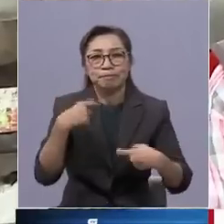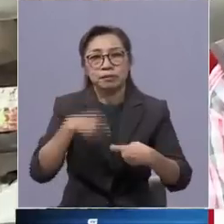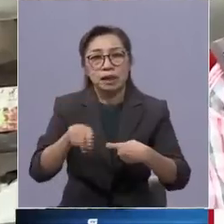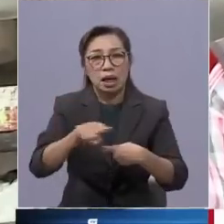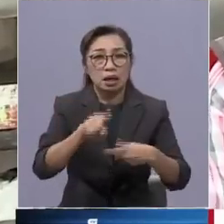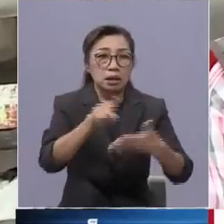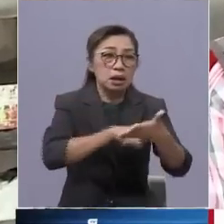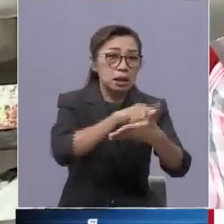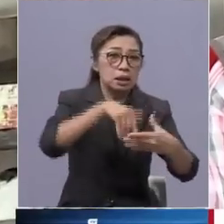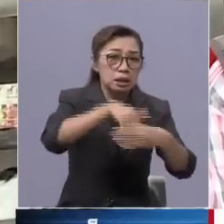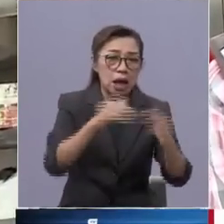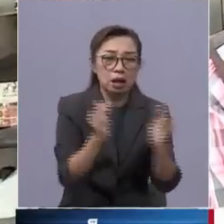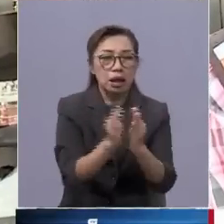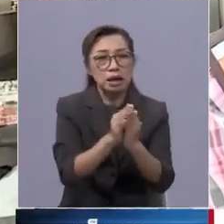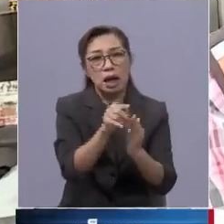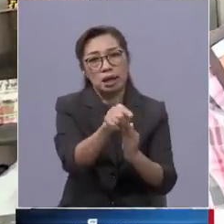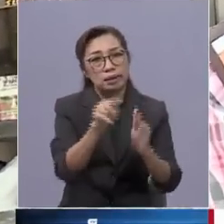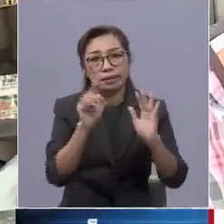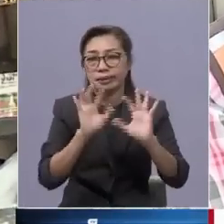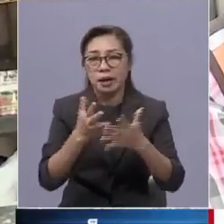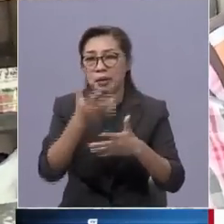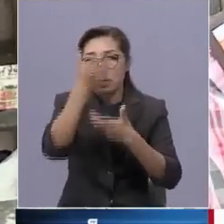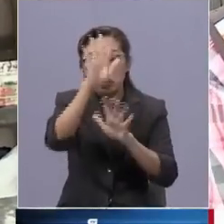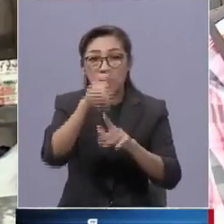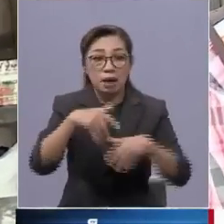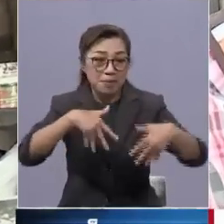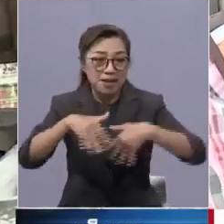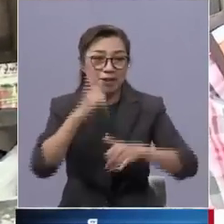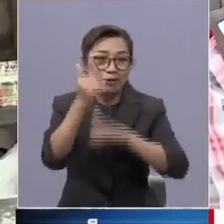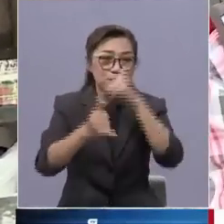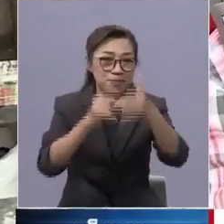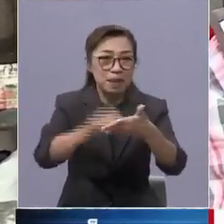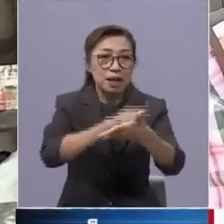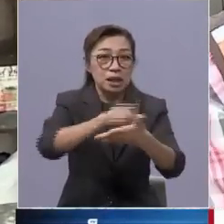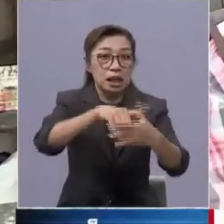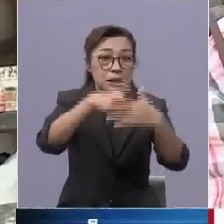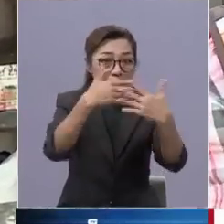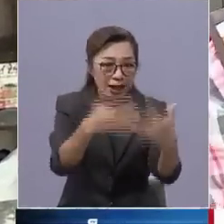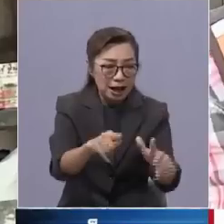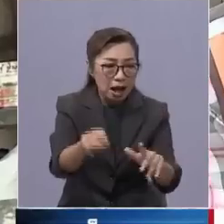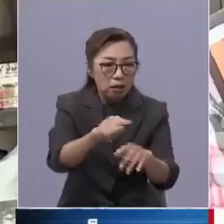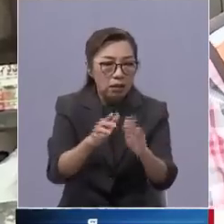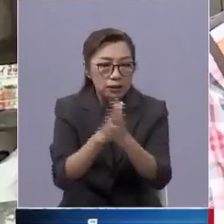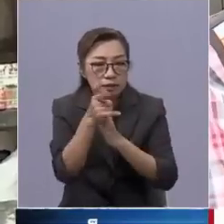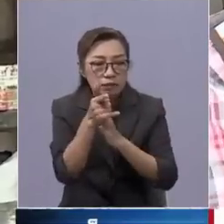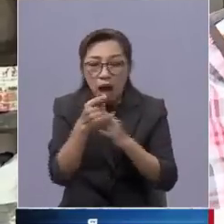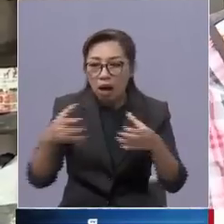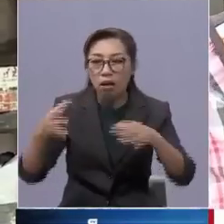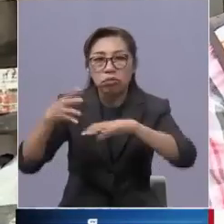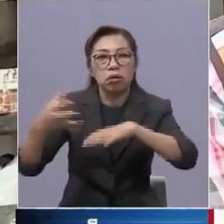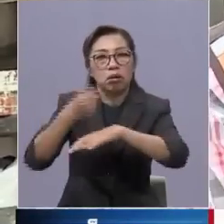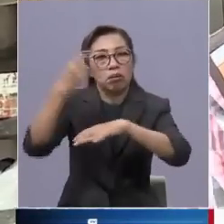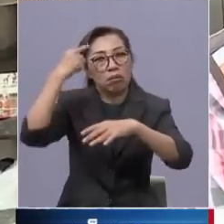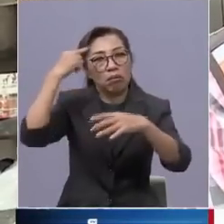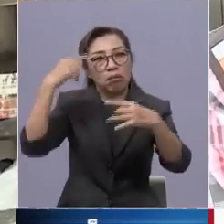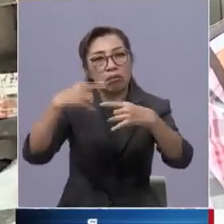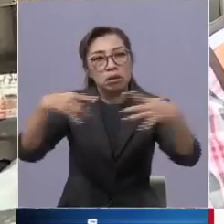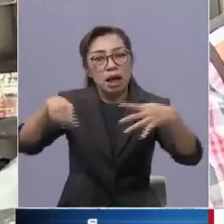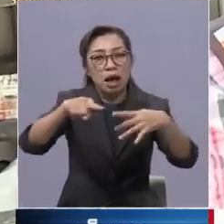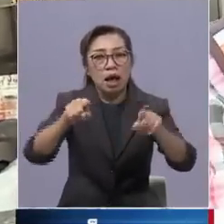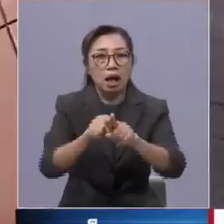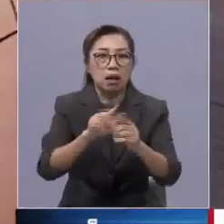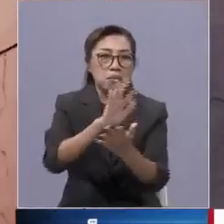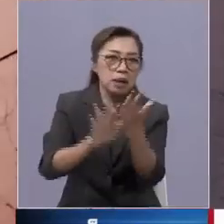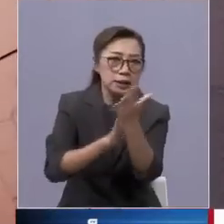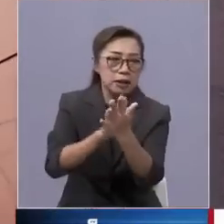ไร้ความหมายการออกไปเลือกตั้งไม่ได้เป็นการกำหนดทิศทางทางการเมืองไม่ได้กำหนดทิศทางประเทศเหมือนกับหลักการ